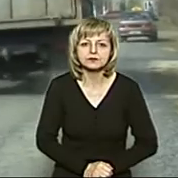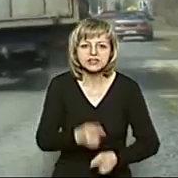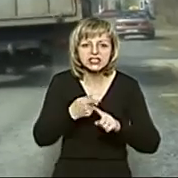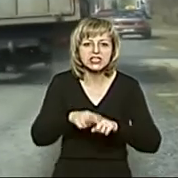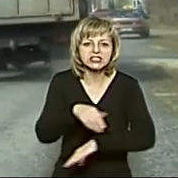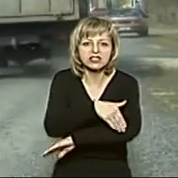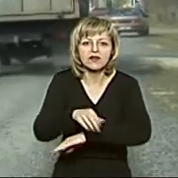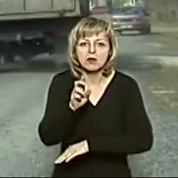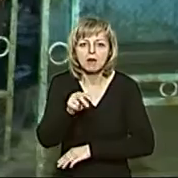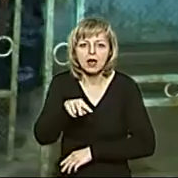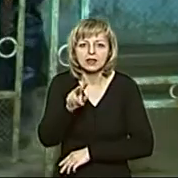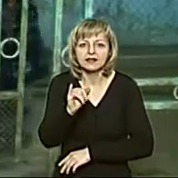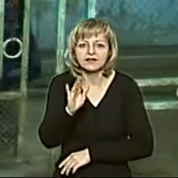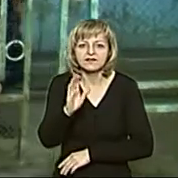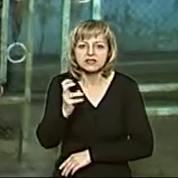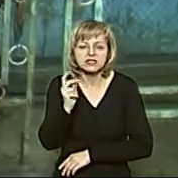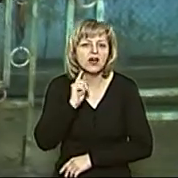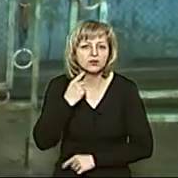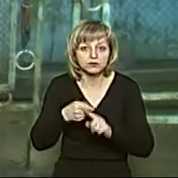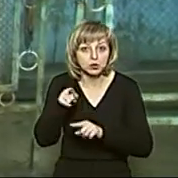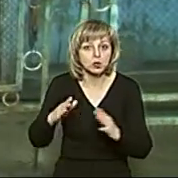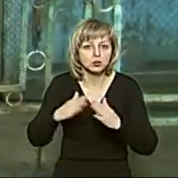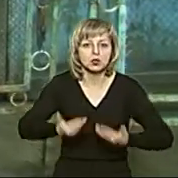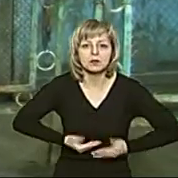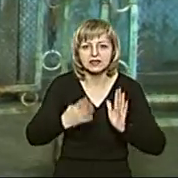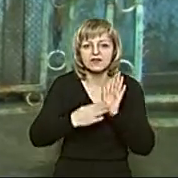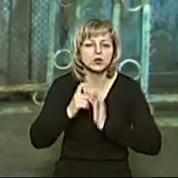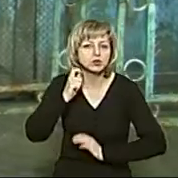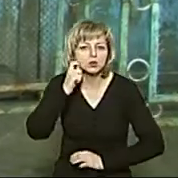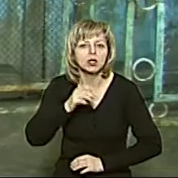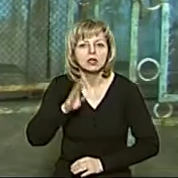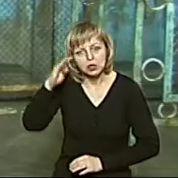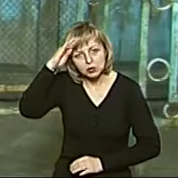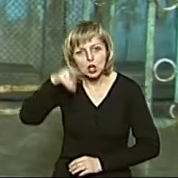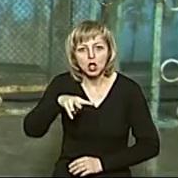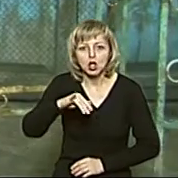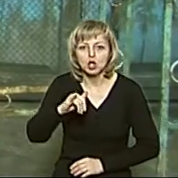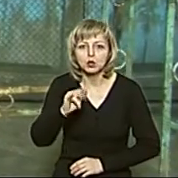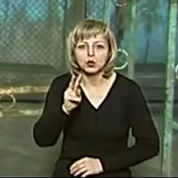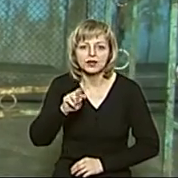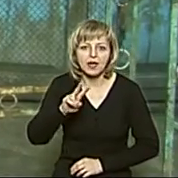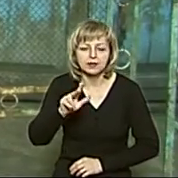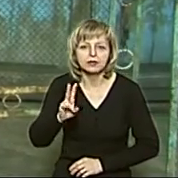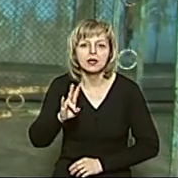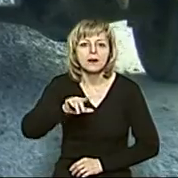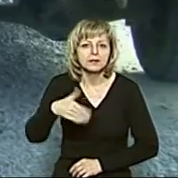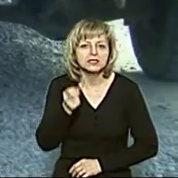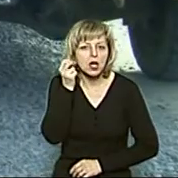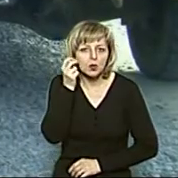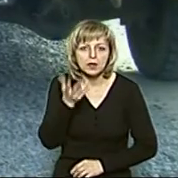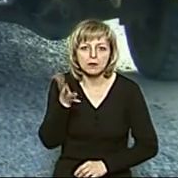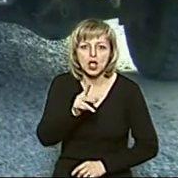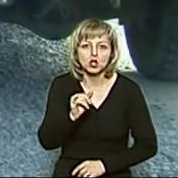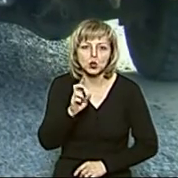Це вулиця Балківська, що у Луцьку. У цьому будинку мешкає 90-літній Лук'ян Гуковський. Після обіду 5 кубів деревини